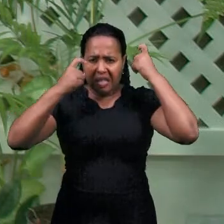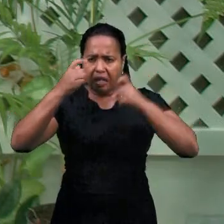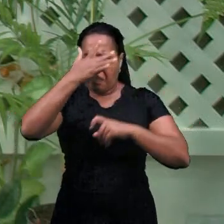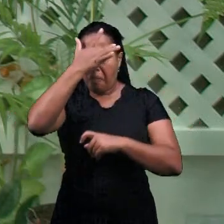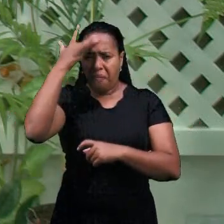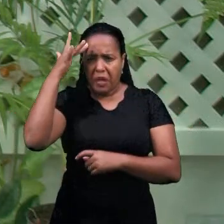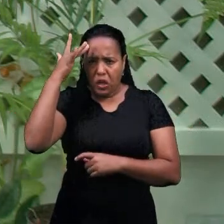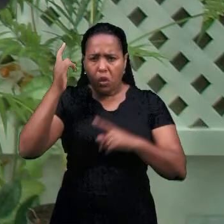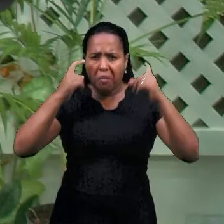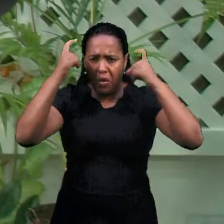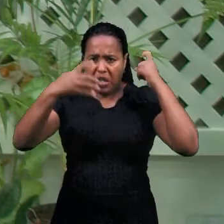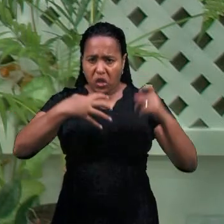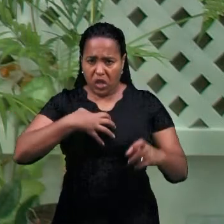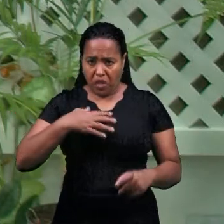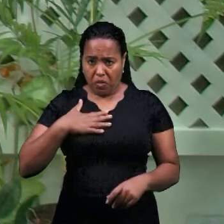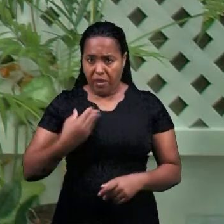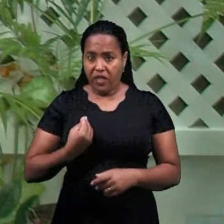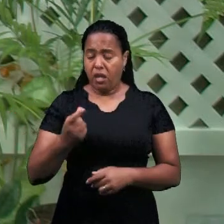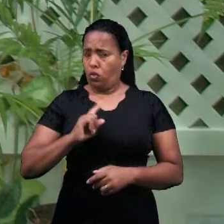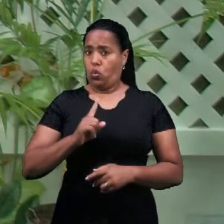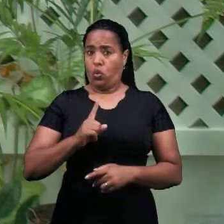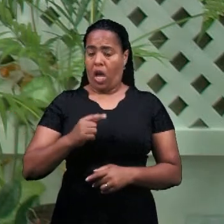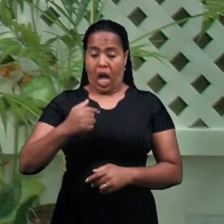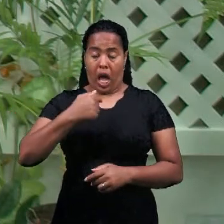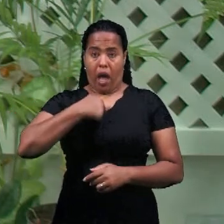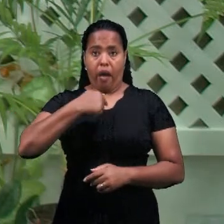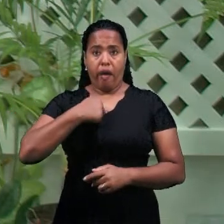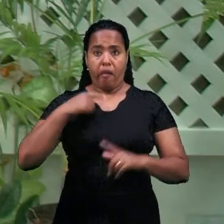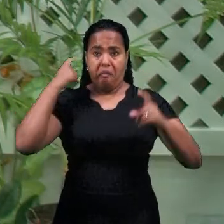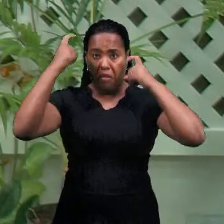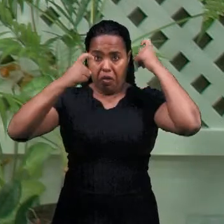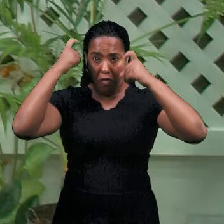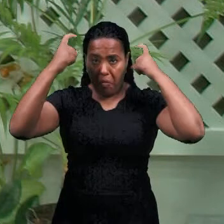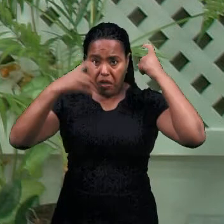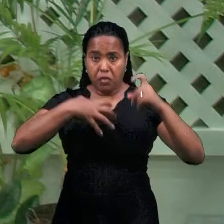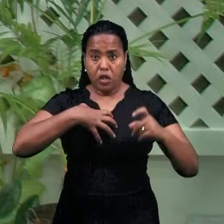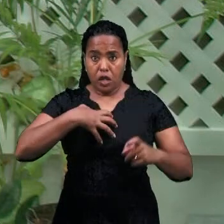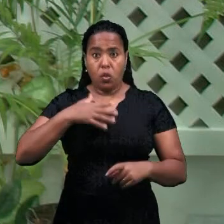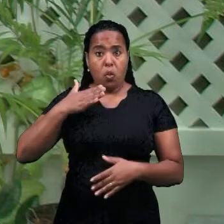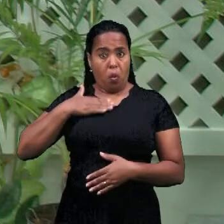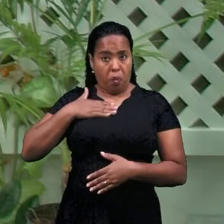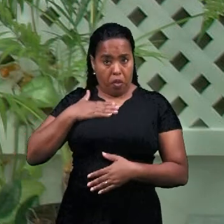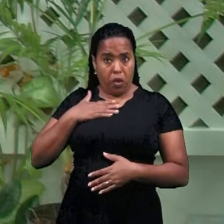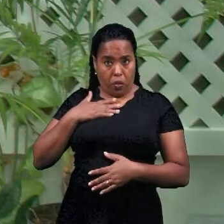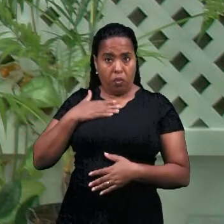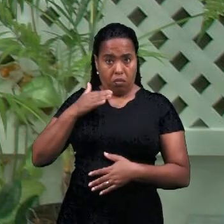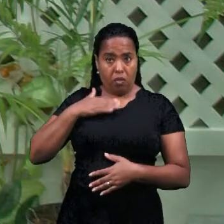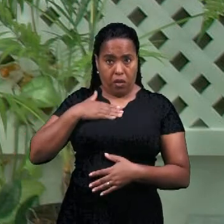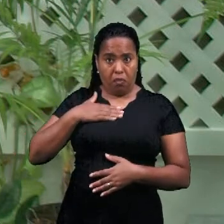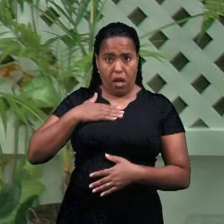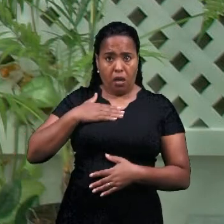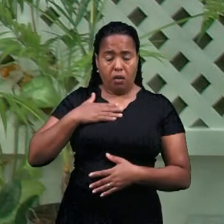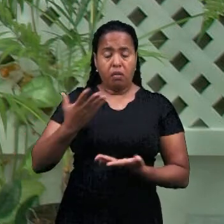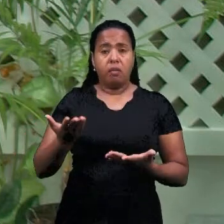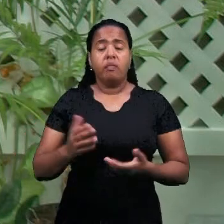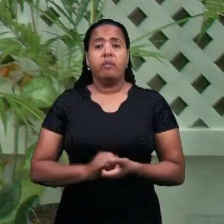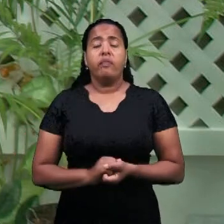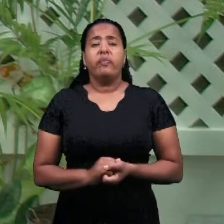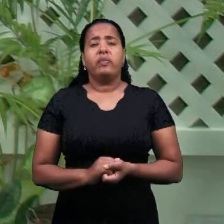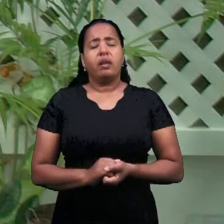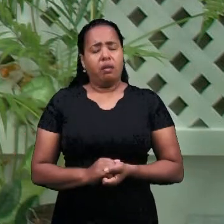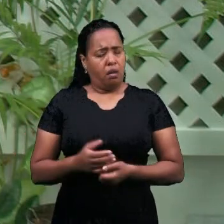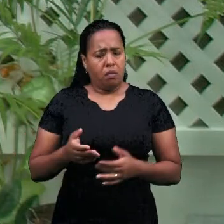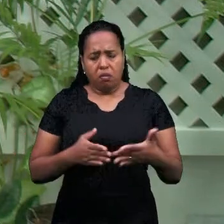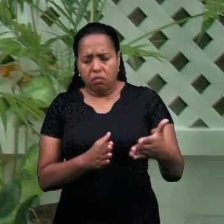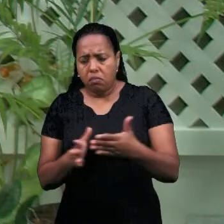moi. C'est moi qui dois être préoccupé avec moi. Donc, chacun soit dans le chemin qu'il doit